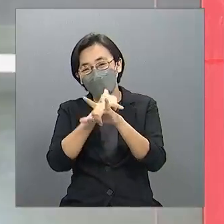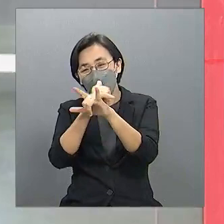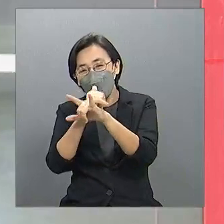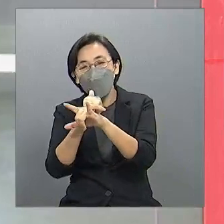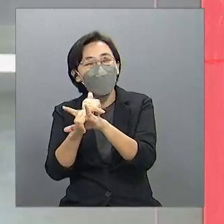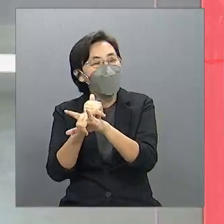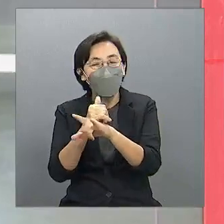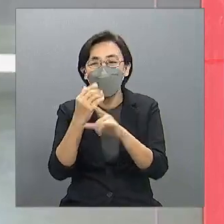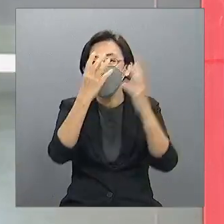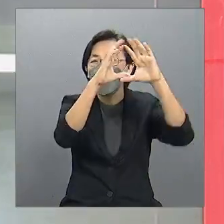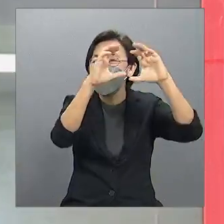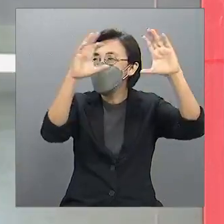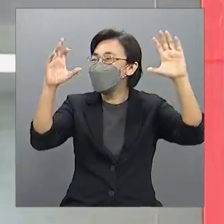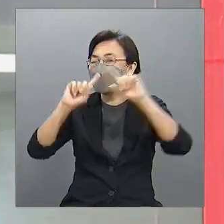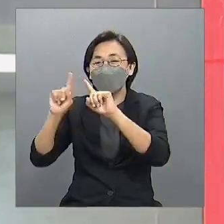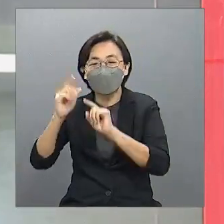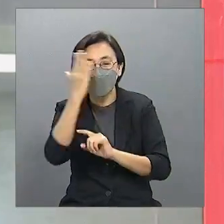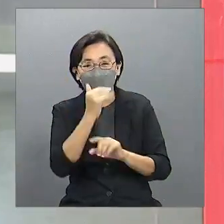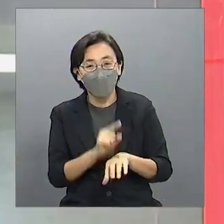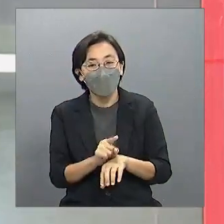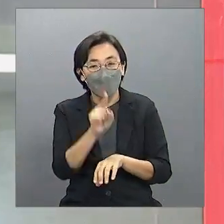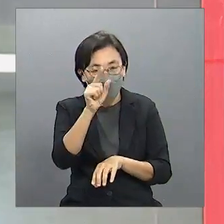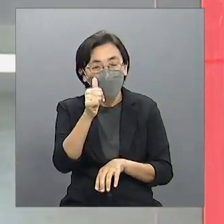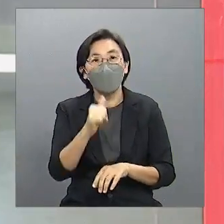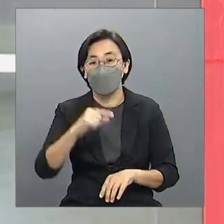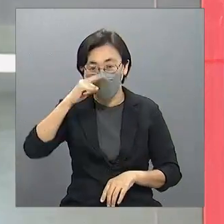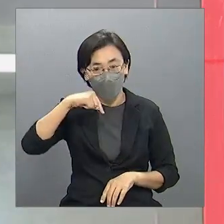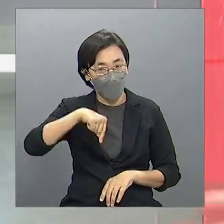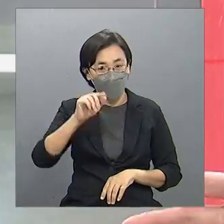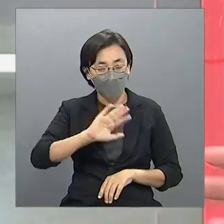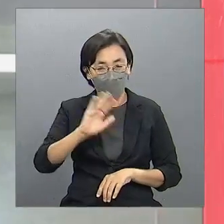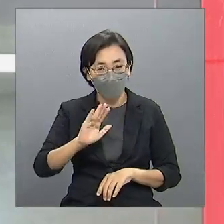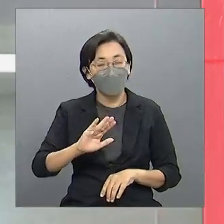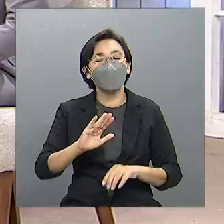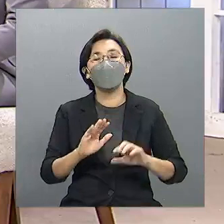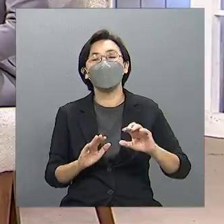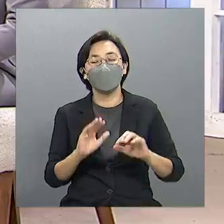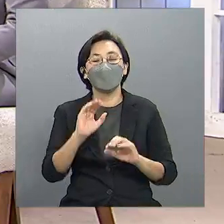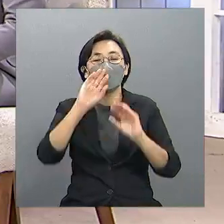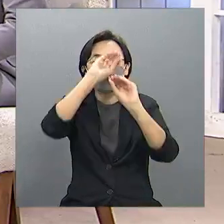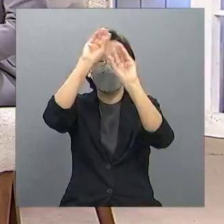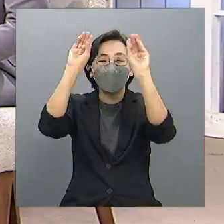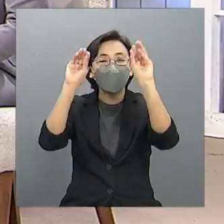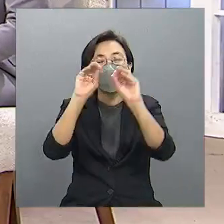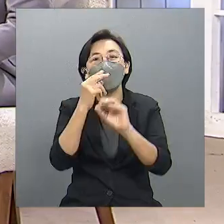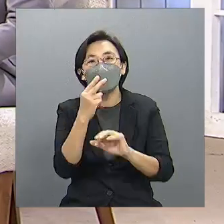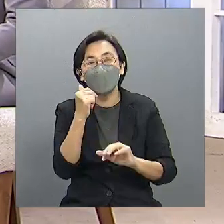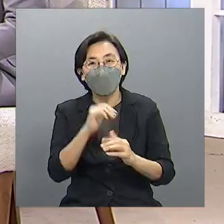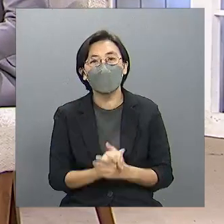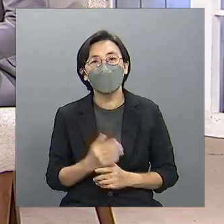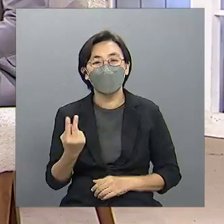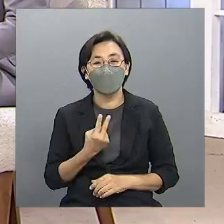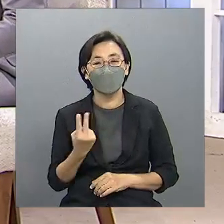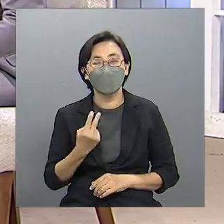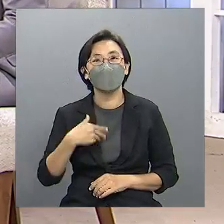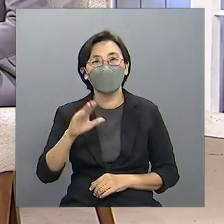องจากจรวดเพราะว่าตอนนี้เราไม่ดูเฉพาะในประเทศแล้วค่ะเราดูกันทั้งจักรวาลเลยค่ะ แต่ที่นั่งอยู่เงียบๆเนี่ยฮะคือเขาให้เราสองคนไปนะครับเพราะว่ามีบาง